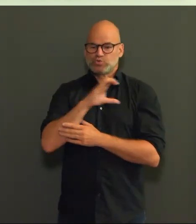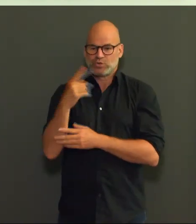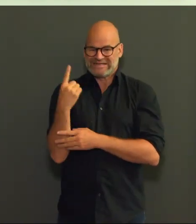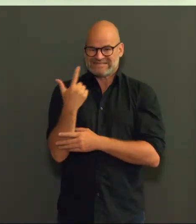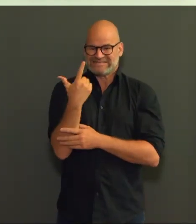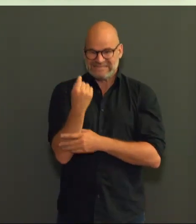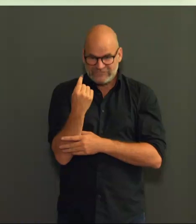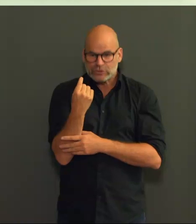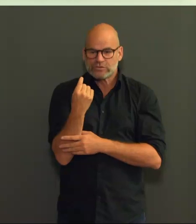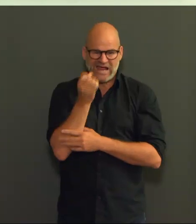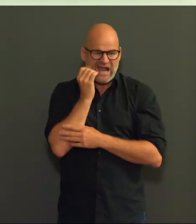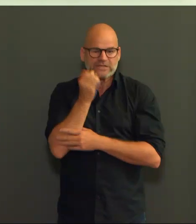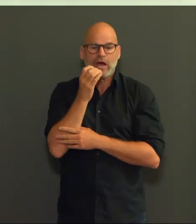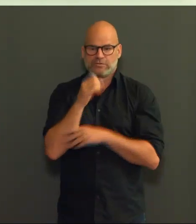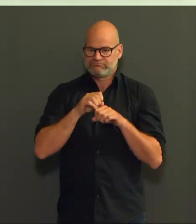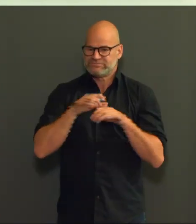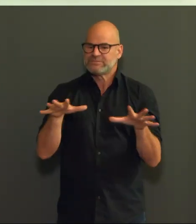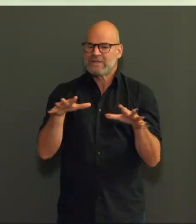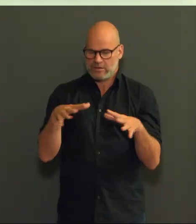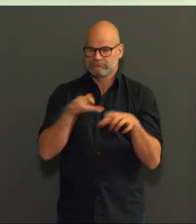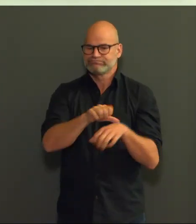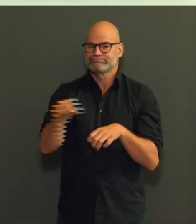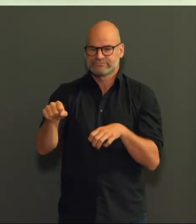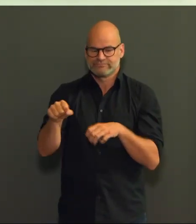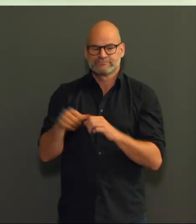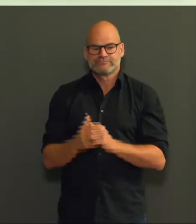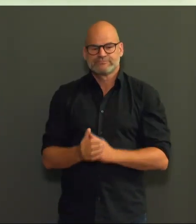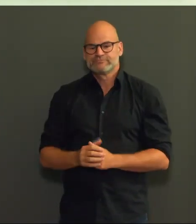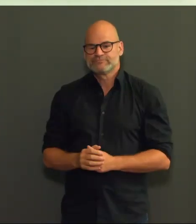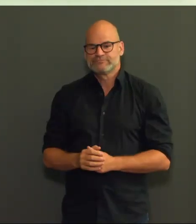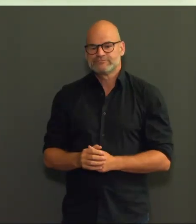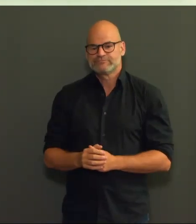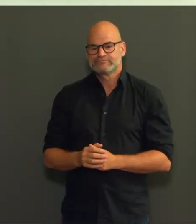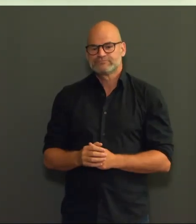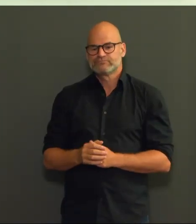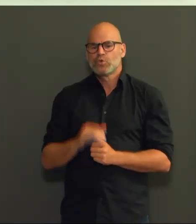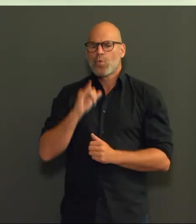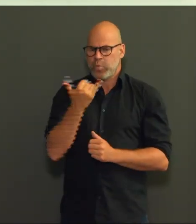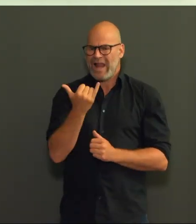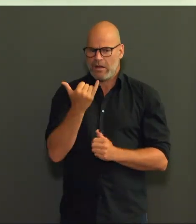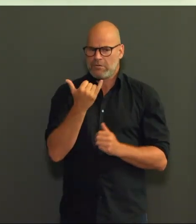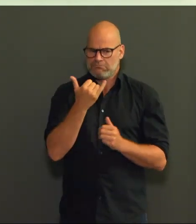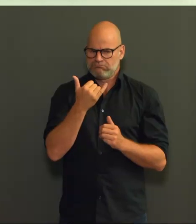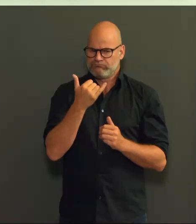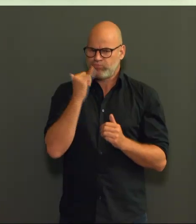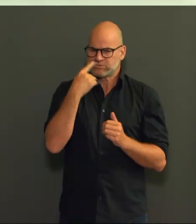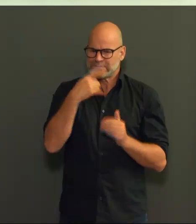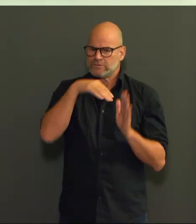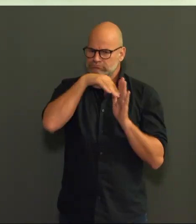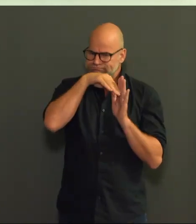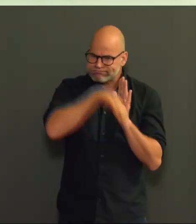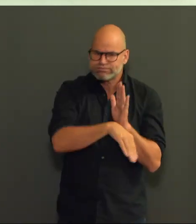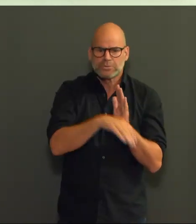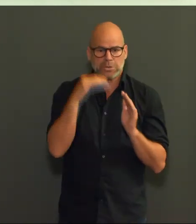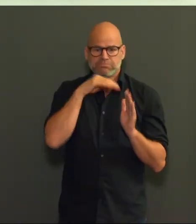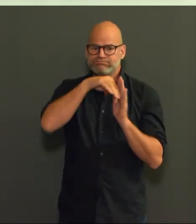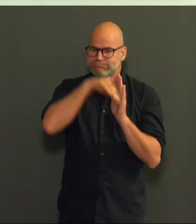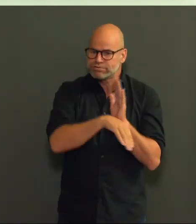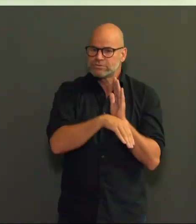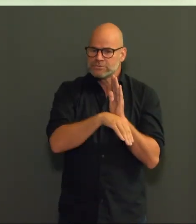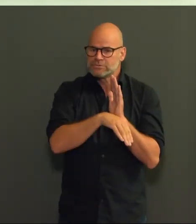dag werden vastgesteld. De afname lijkt daarmee nog verder te versnellen, met een daling van maar